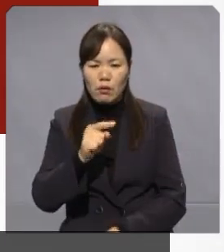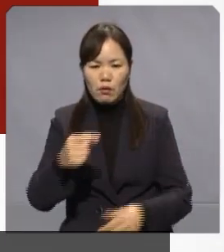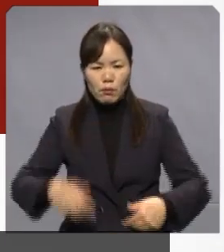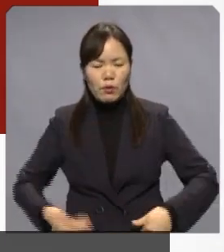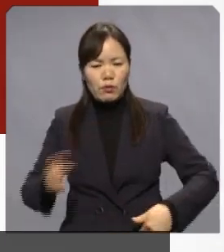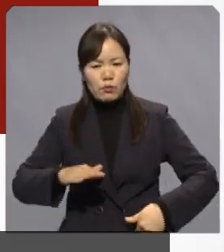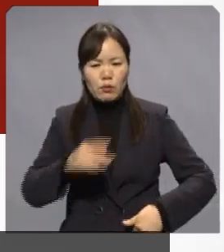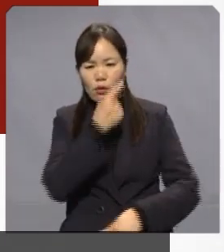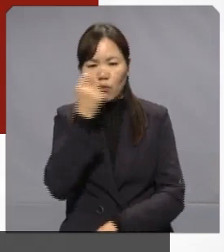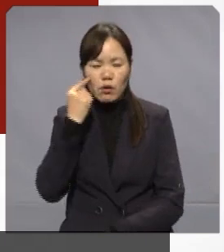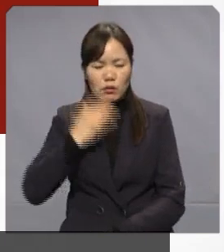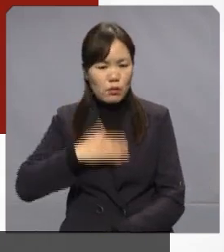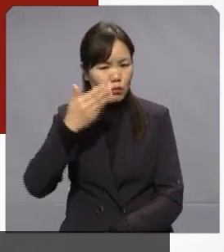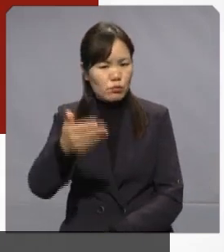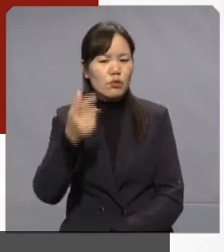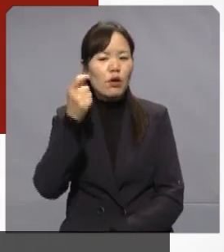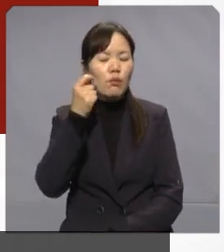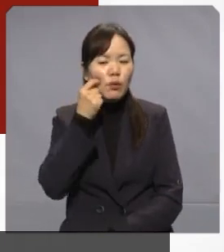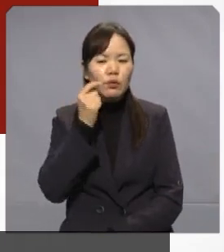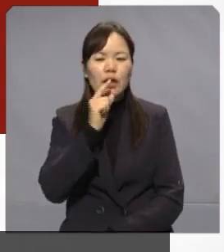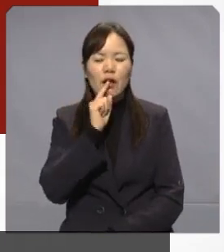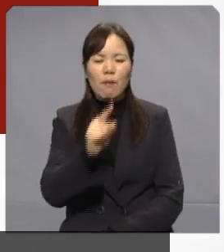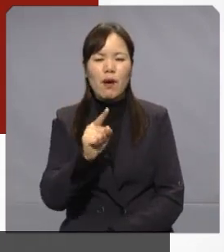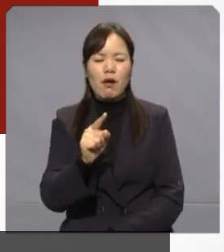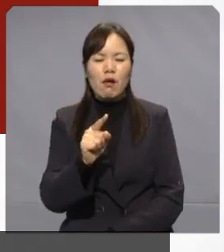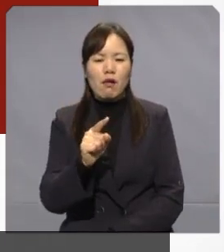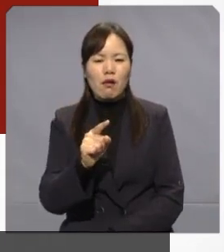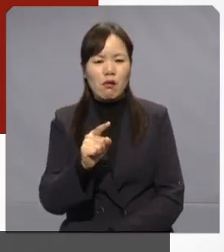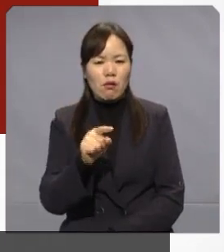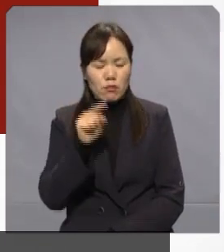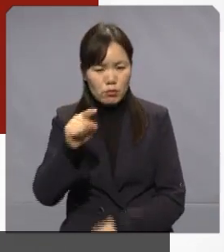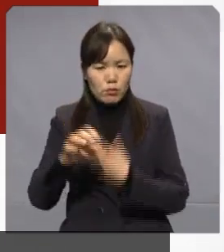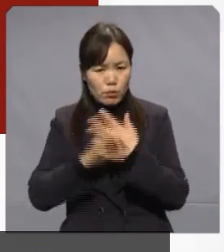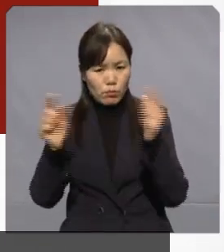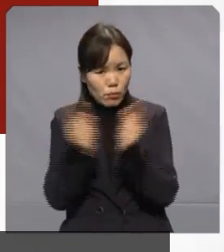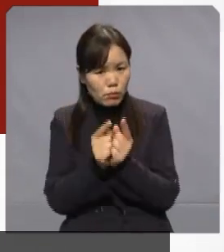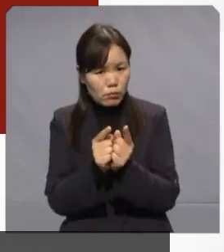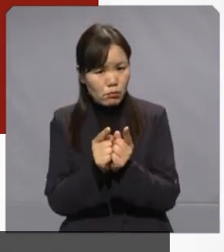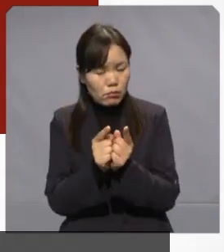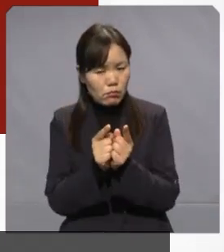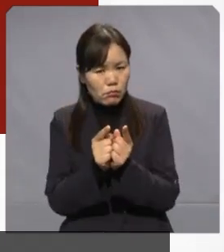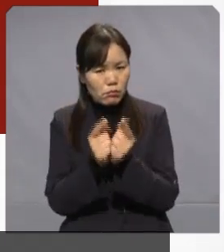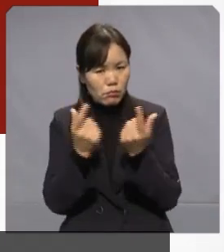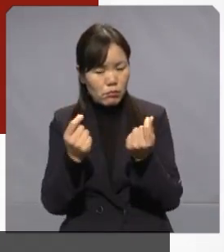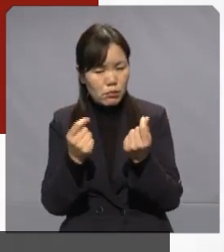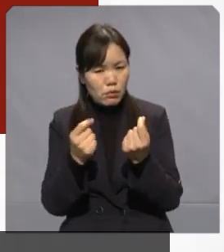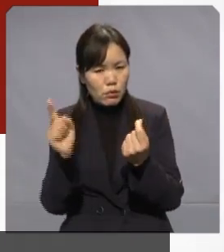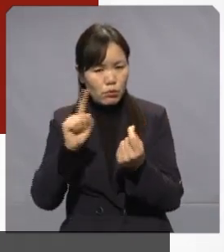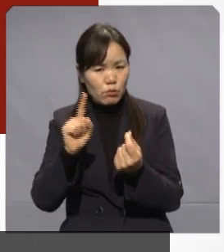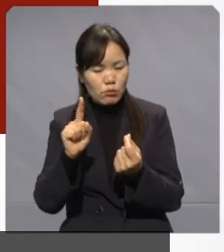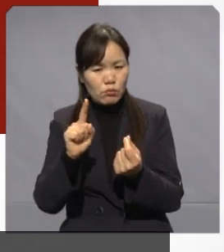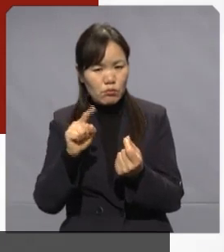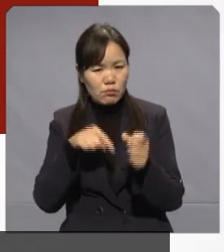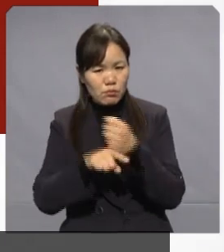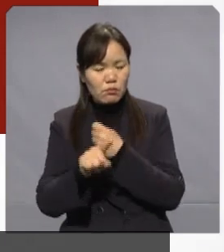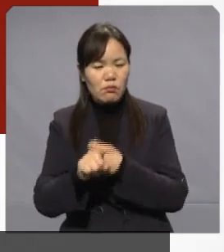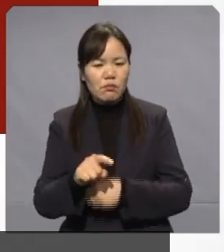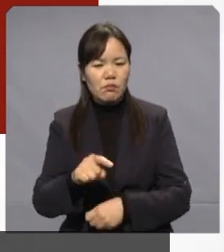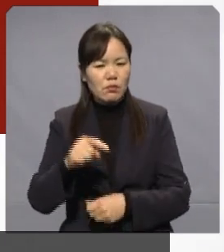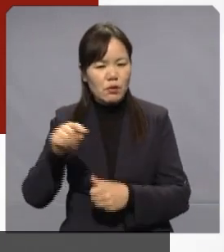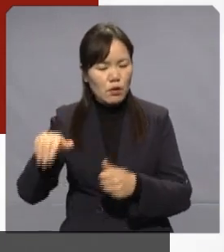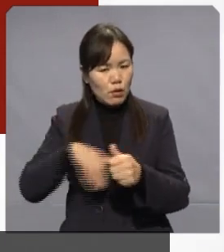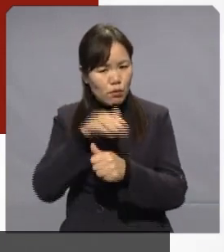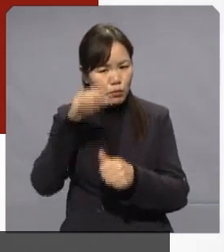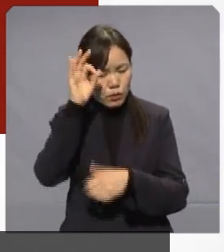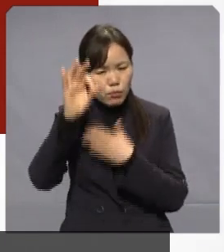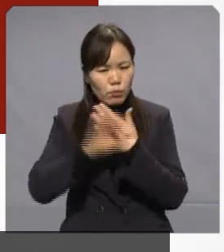여의도 화법으로 사실 확인해 줄 수는 없다는 만났다는 거 아닙니까? 글쎄요, 어떻게 받아들여야 될까요? 뉘앙스상은